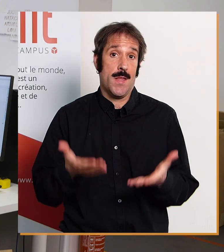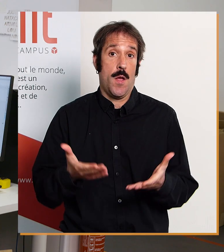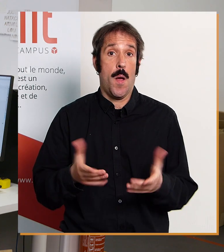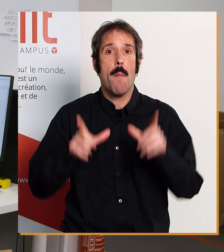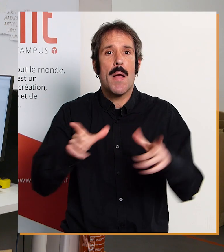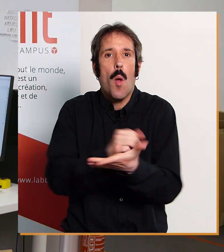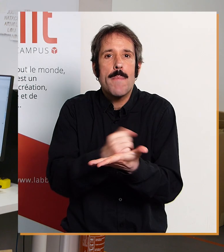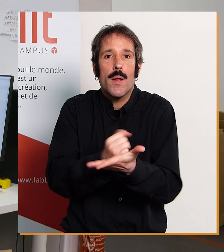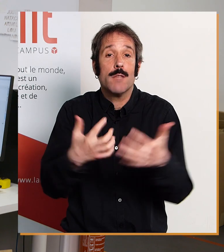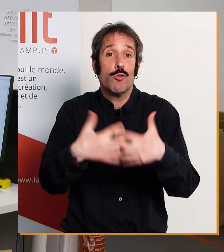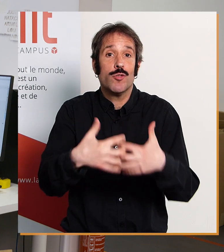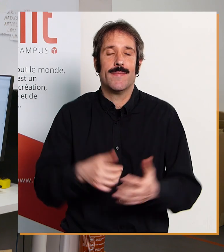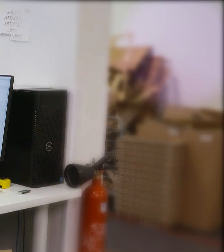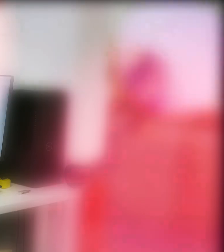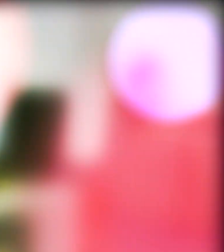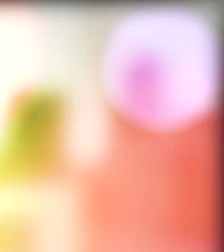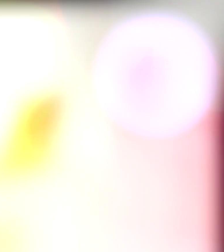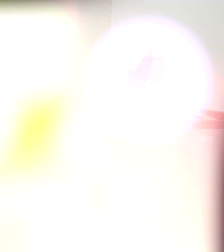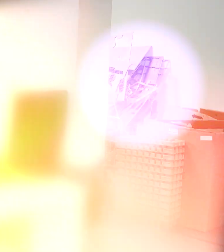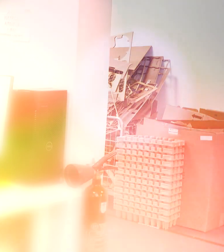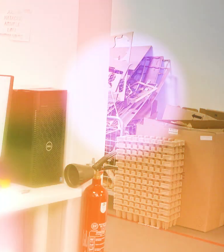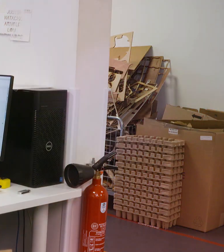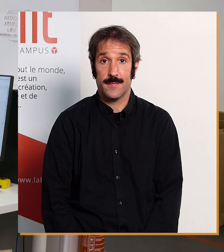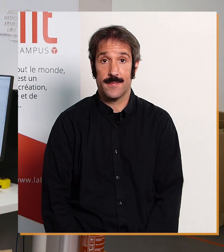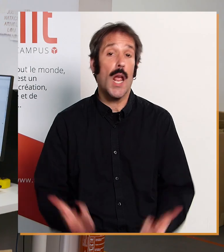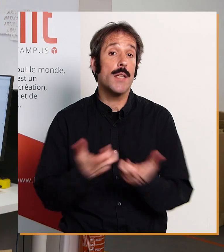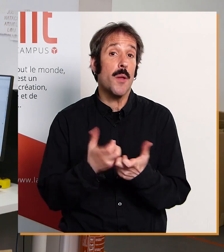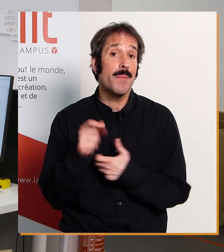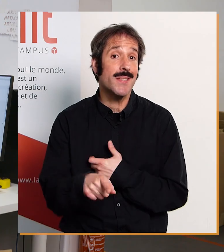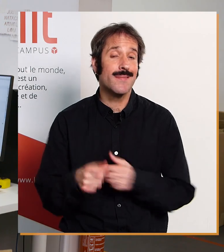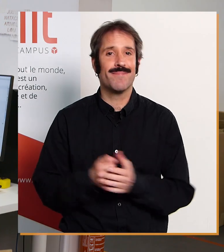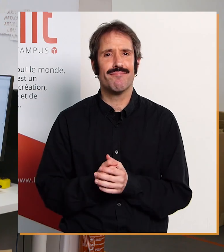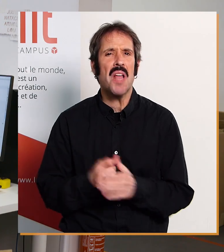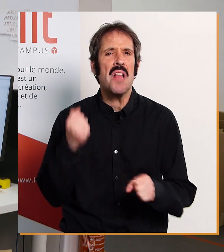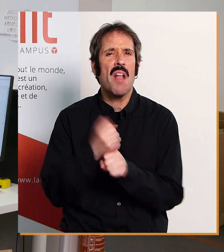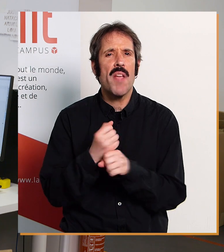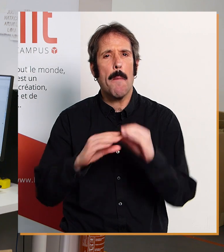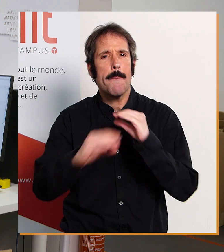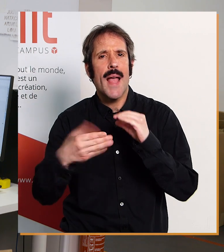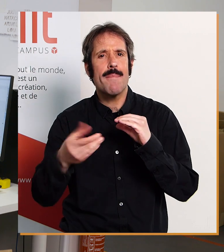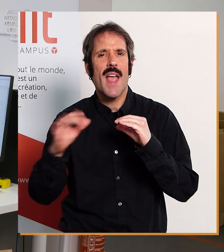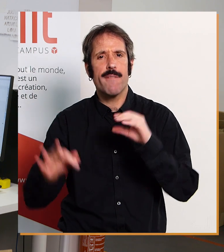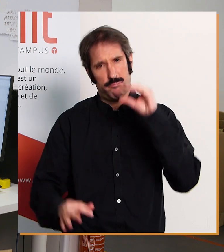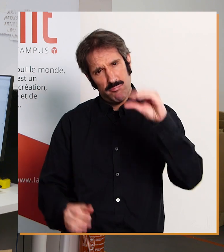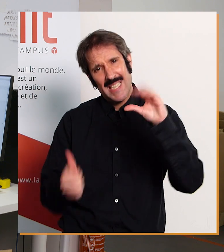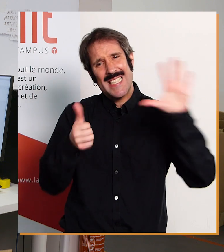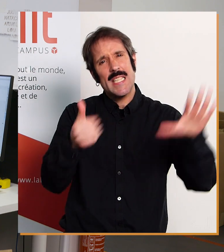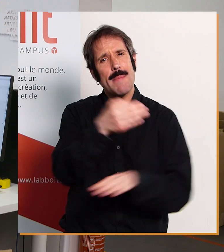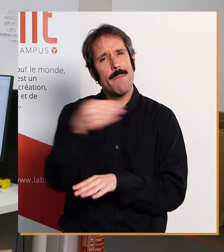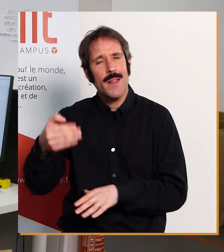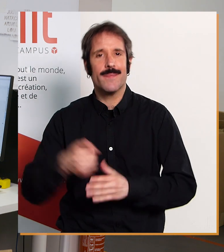Et là, nous arrivons devant le panneau de pilotage de la machine. Dans cet exemple, nous allons travailler sur du médium de 6 mm